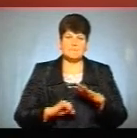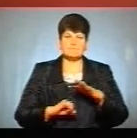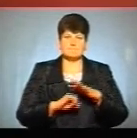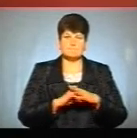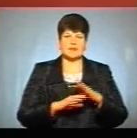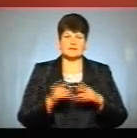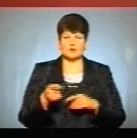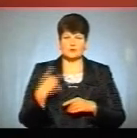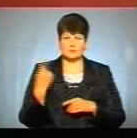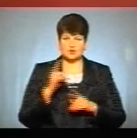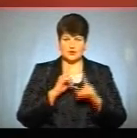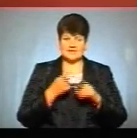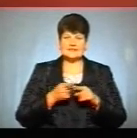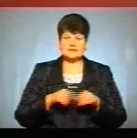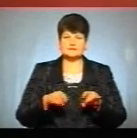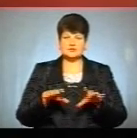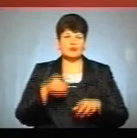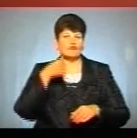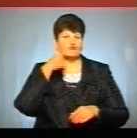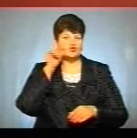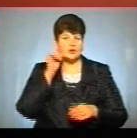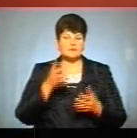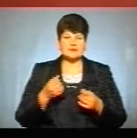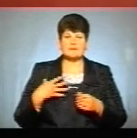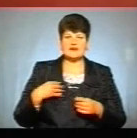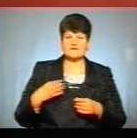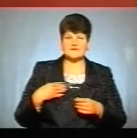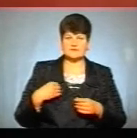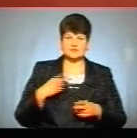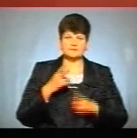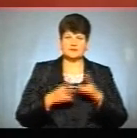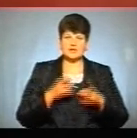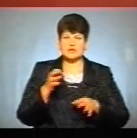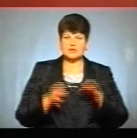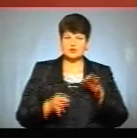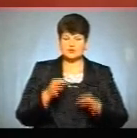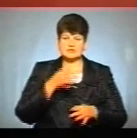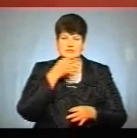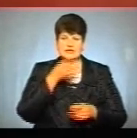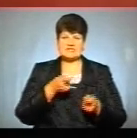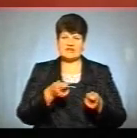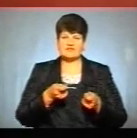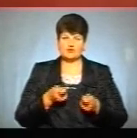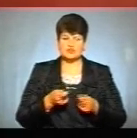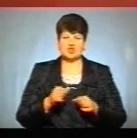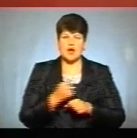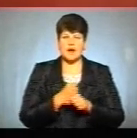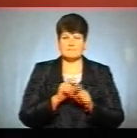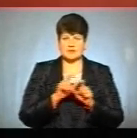Тернопільської обласної ради. Таке рішення учора прийняв Львівський апеляційний суд, повідомила завідувачка цієї аптеки Ольга